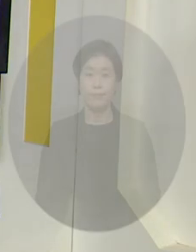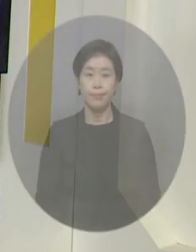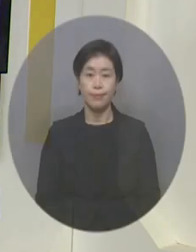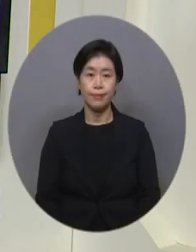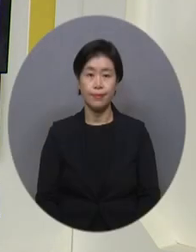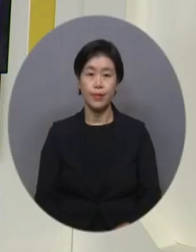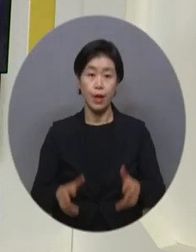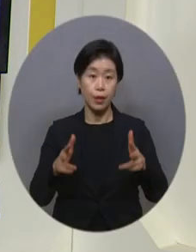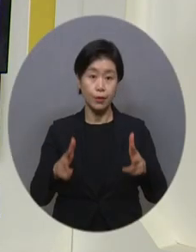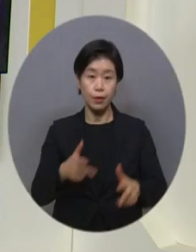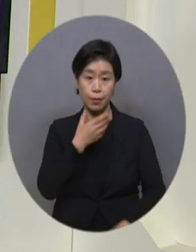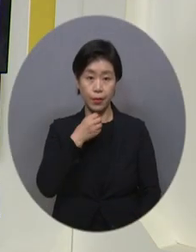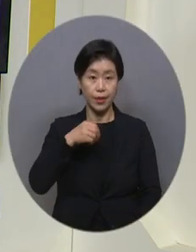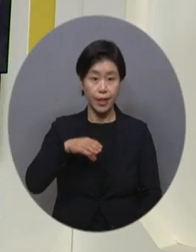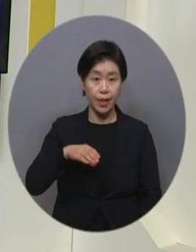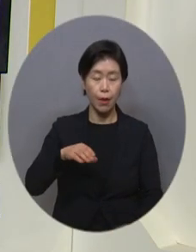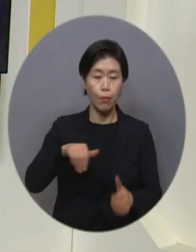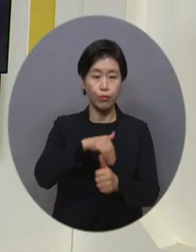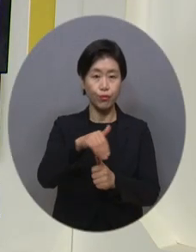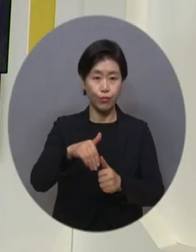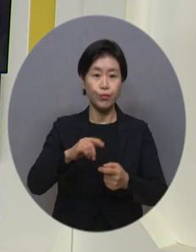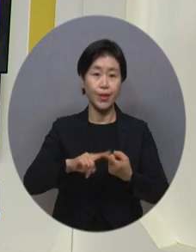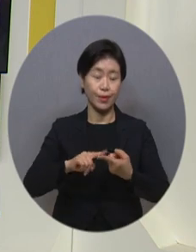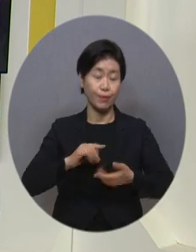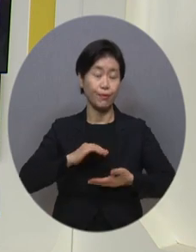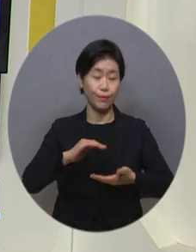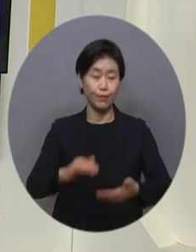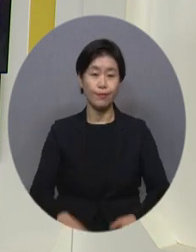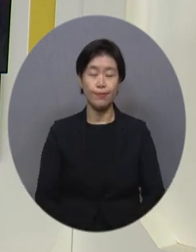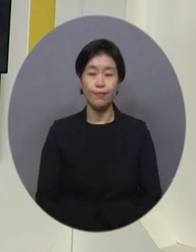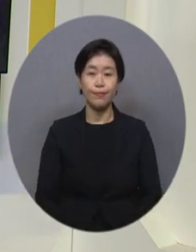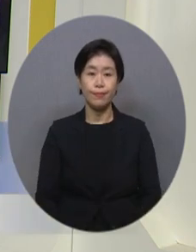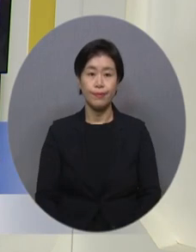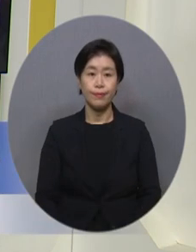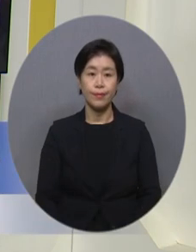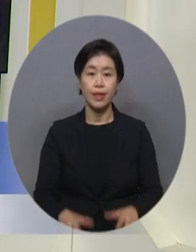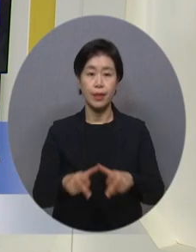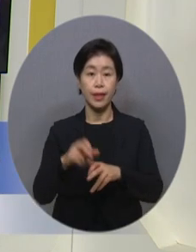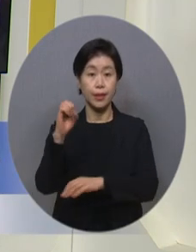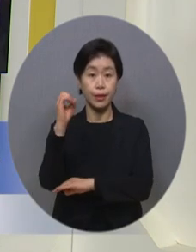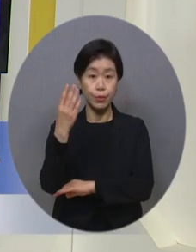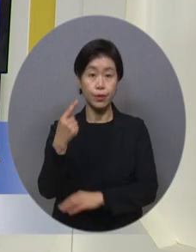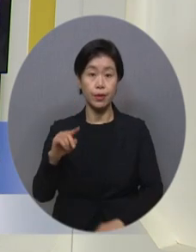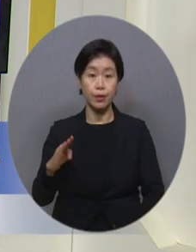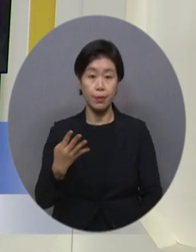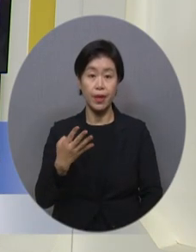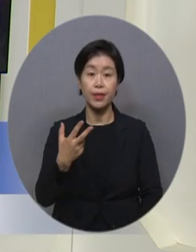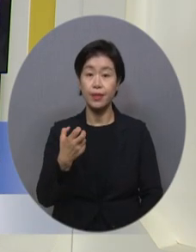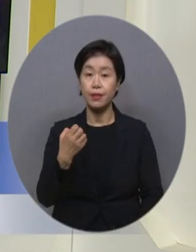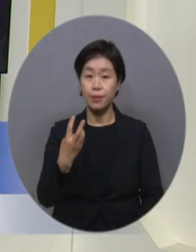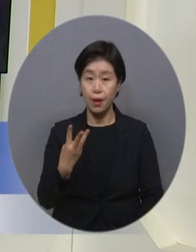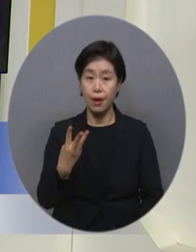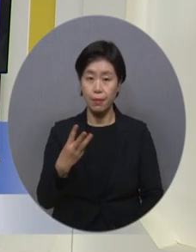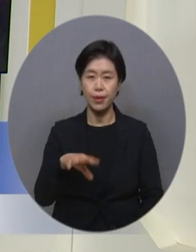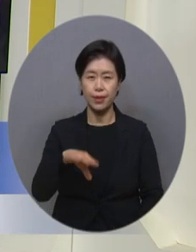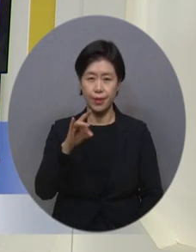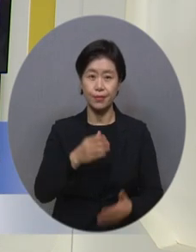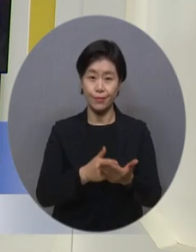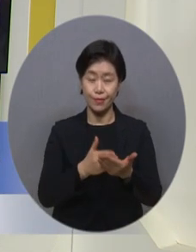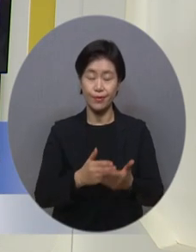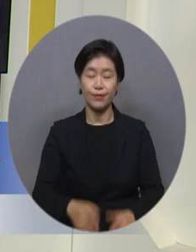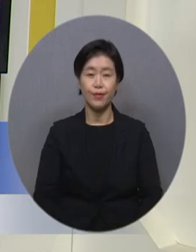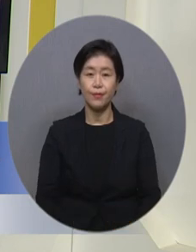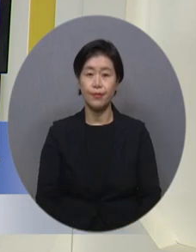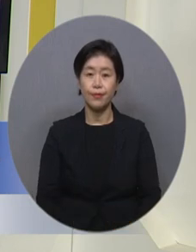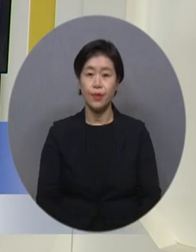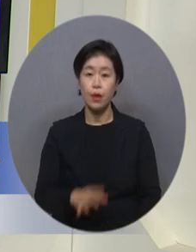한 주간에 복직의 소식을 장애인 신문과 함께 만나봅니다 장애인 신문 1473호 첫 번째 뉴스입니다